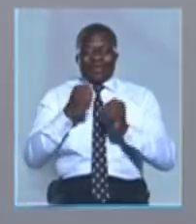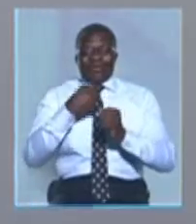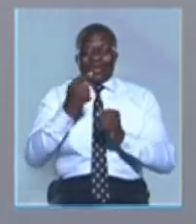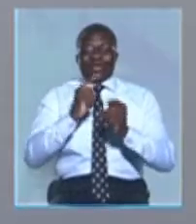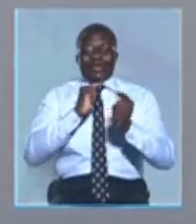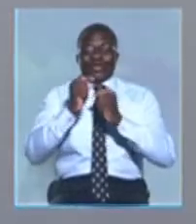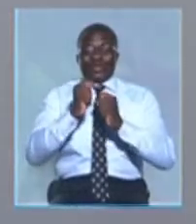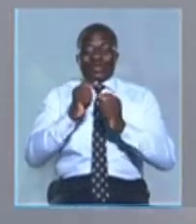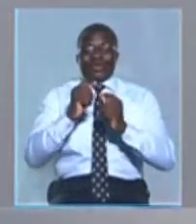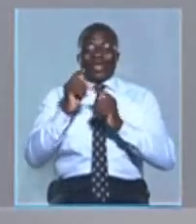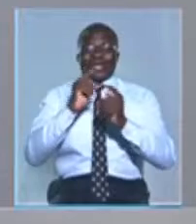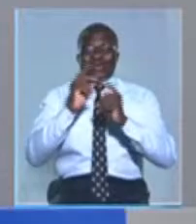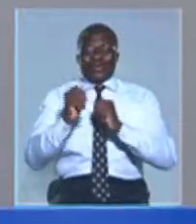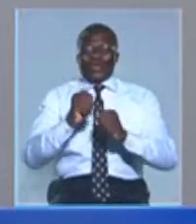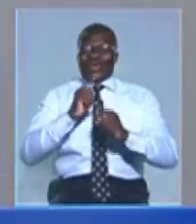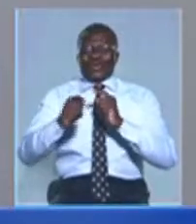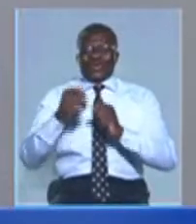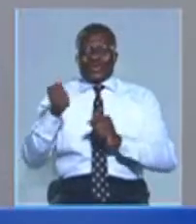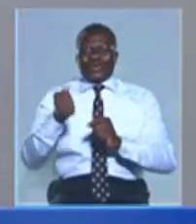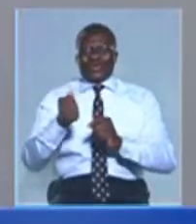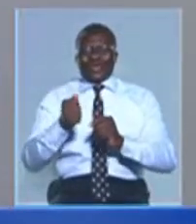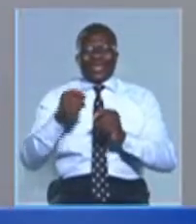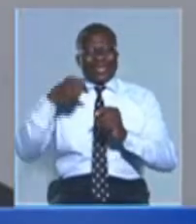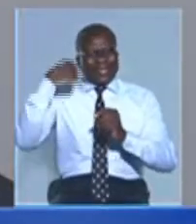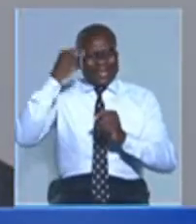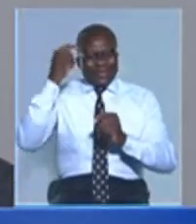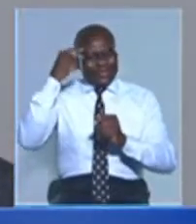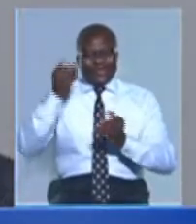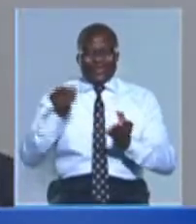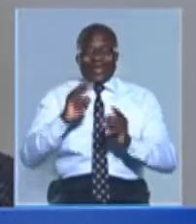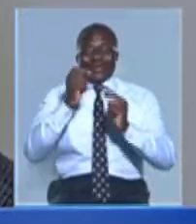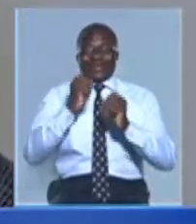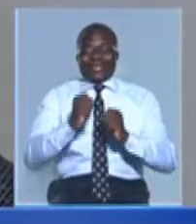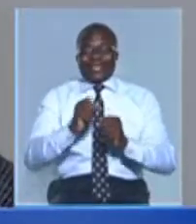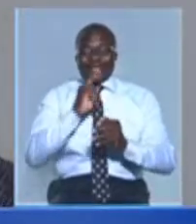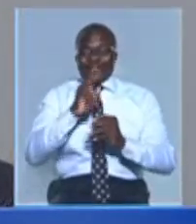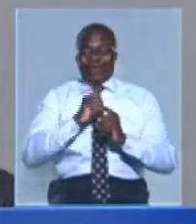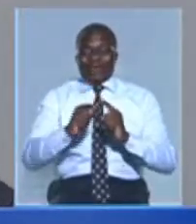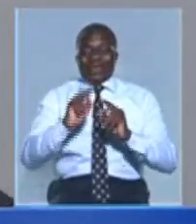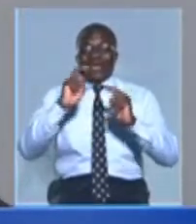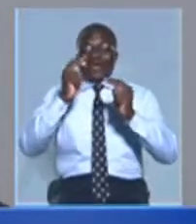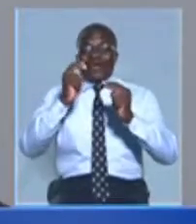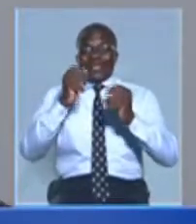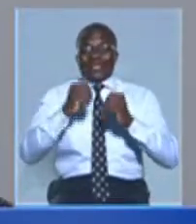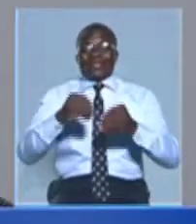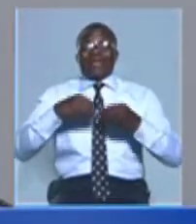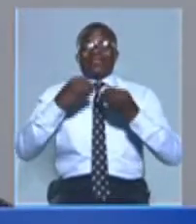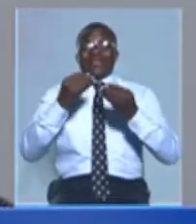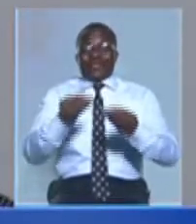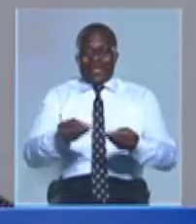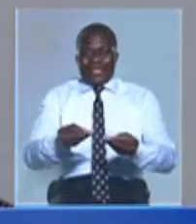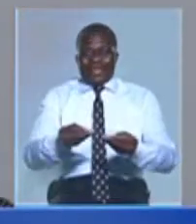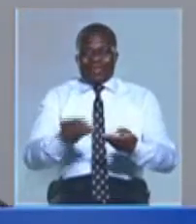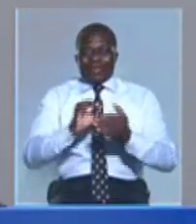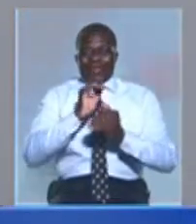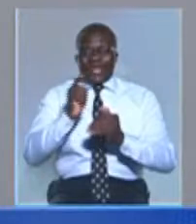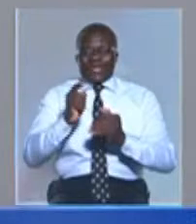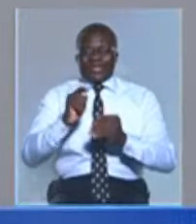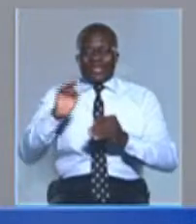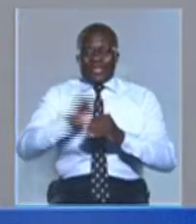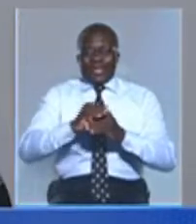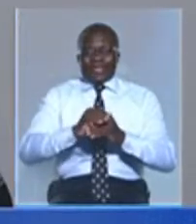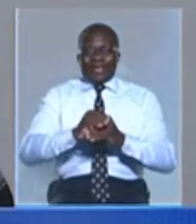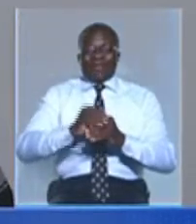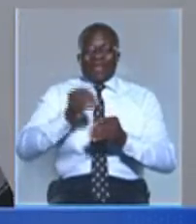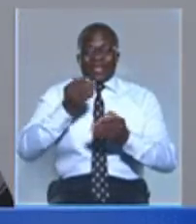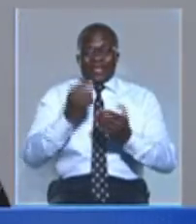tourment des tournois, le tournoi des tourments, ça me tourmente vraiment. En réalité, le titre que j'avais donné, c'était les affaires